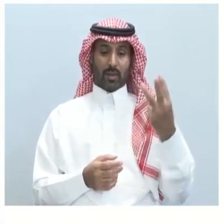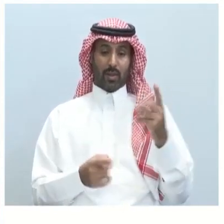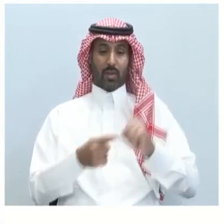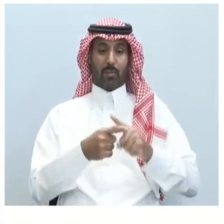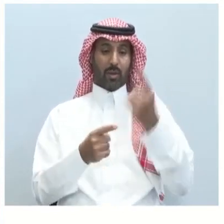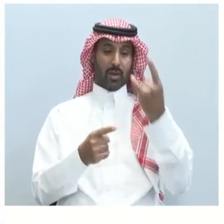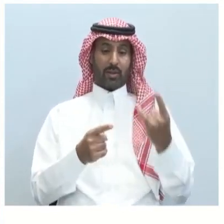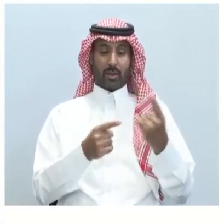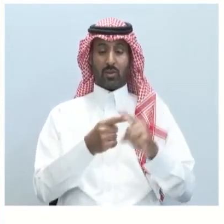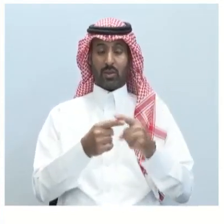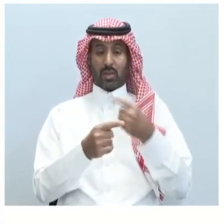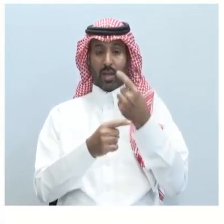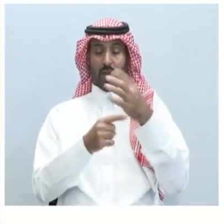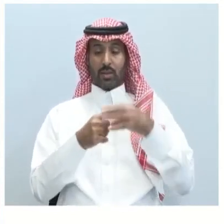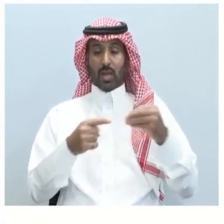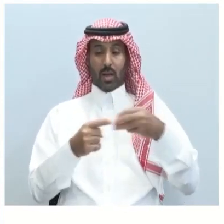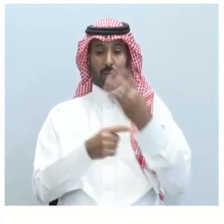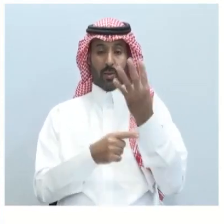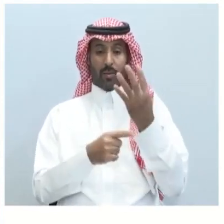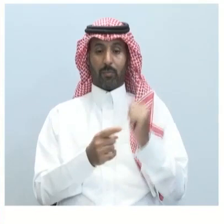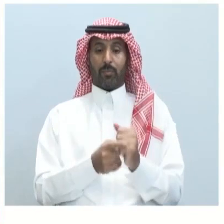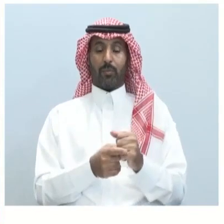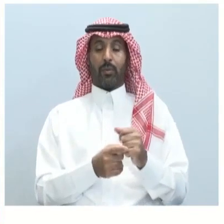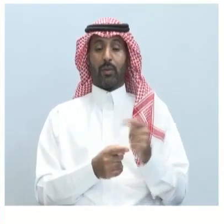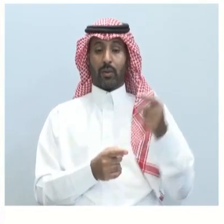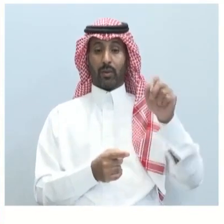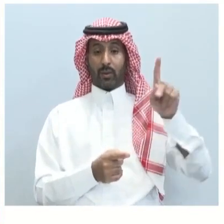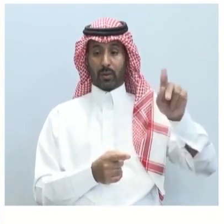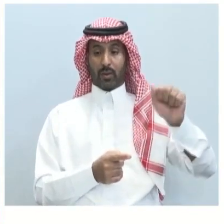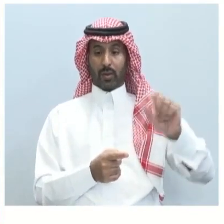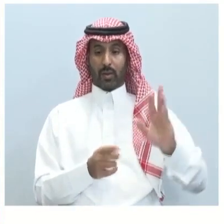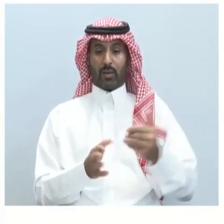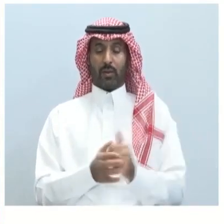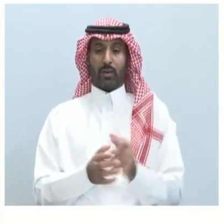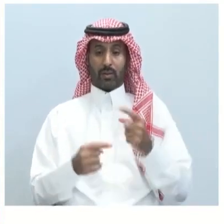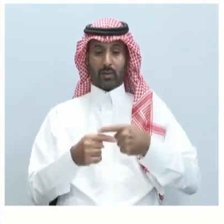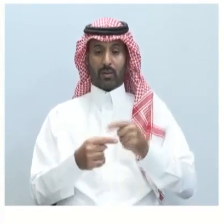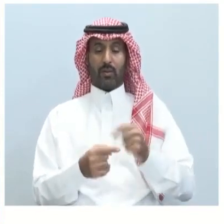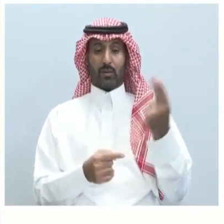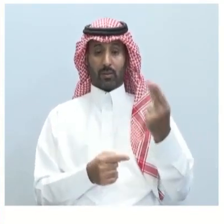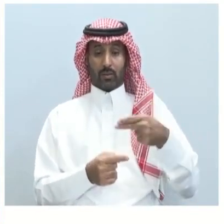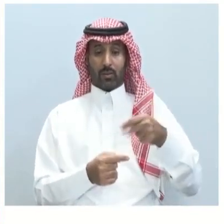ضرب عشره سالب اربعه تاين الحمض يساوي